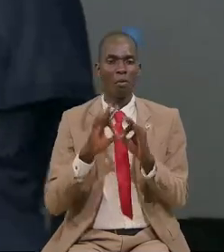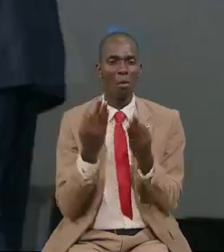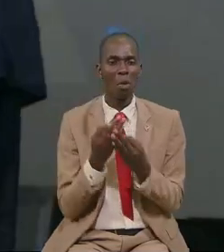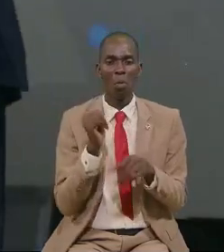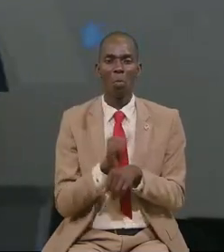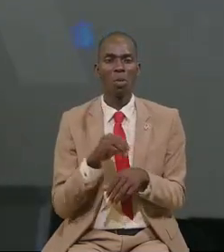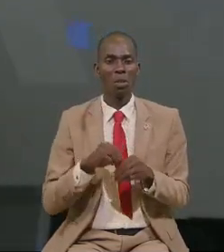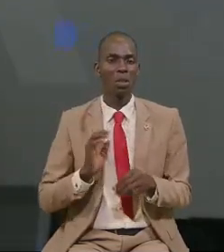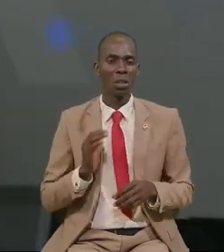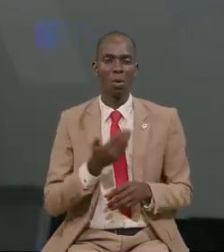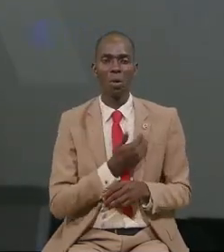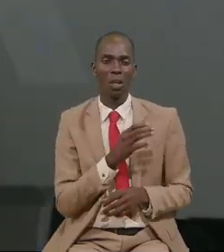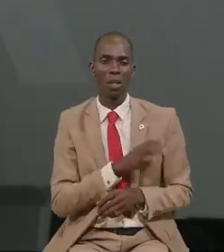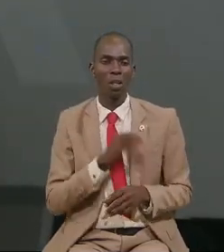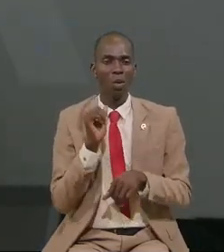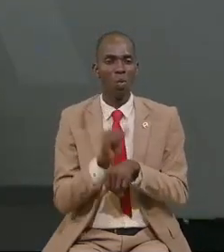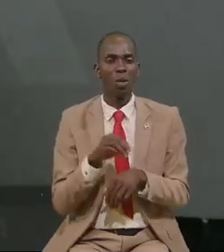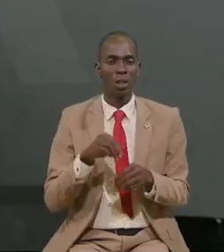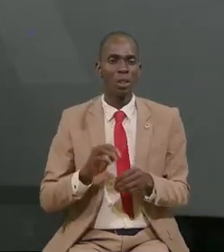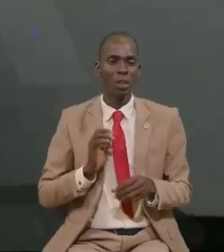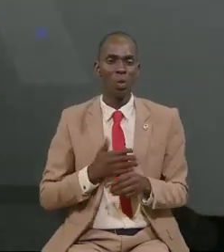caractère, dans nos expériences.